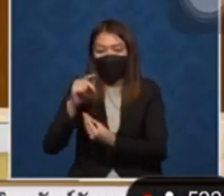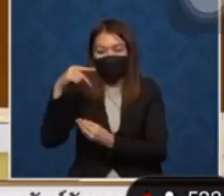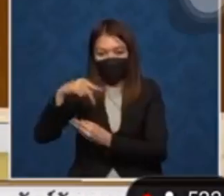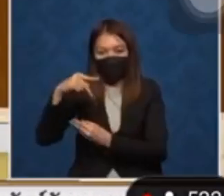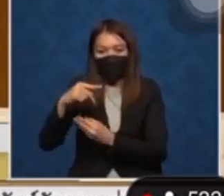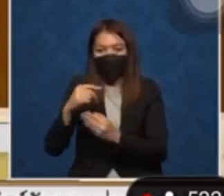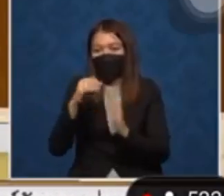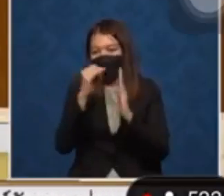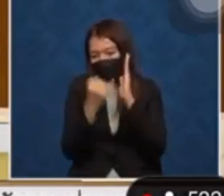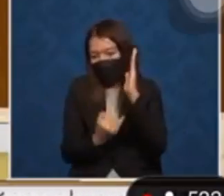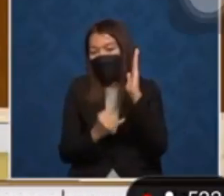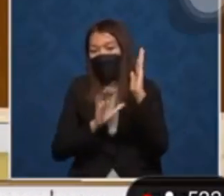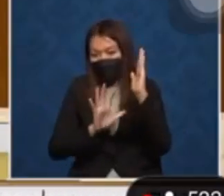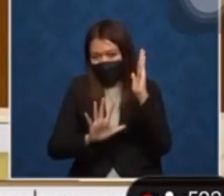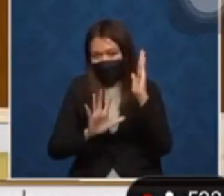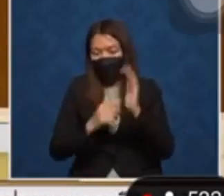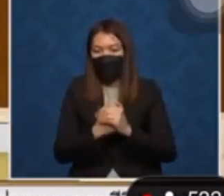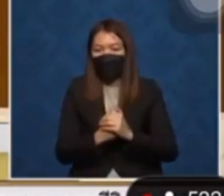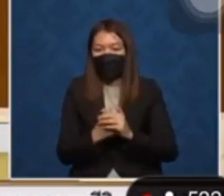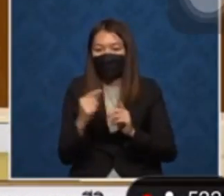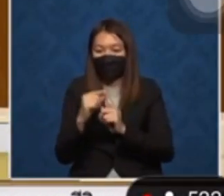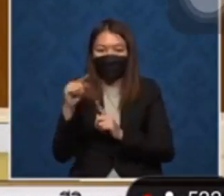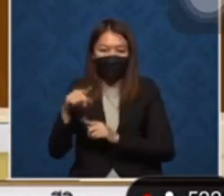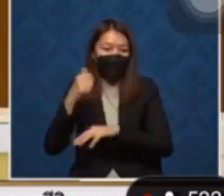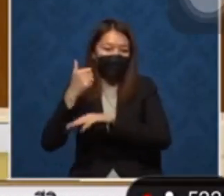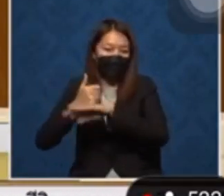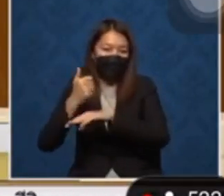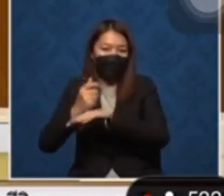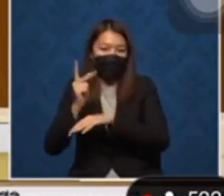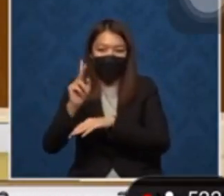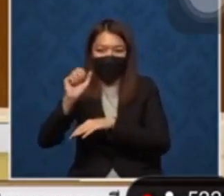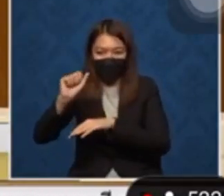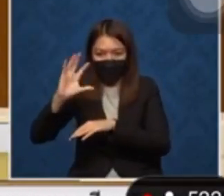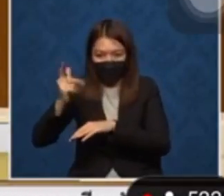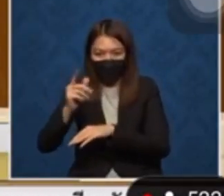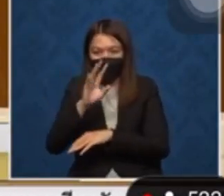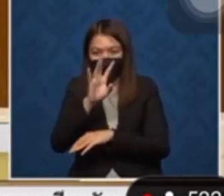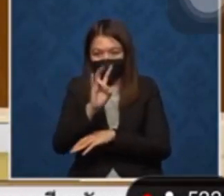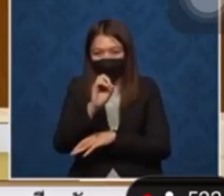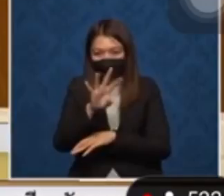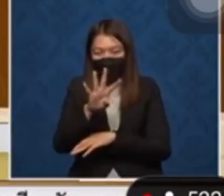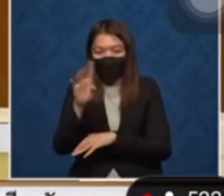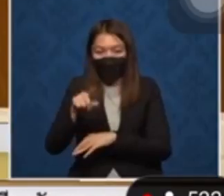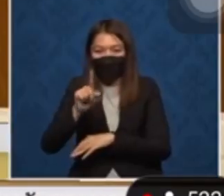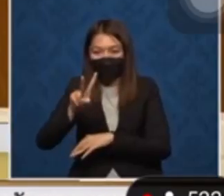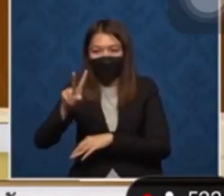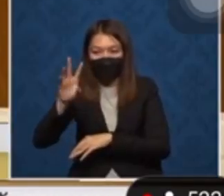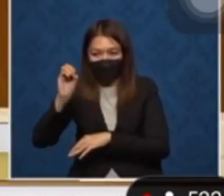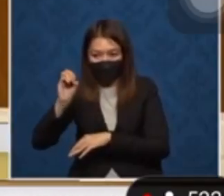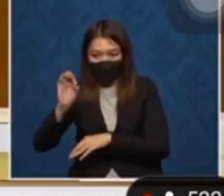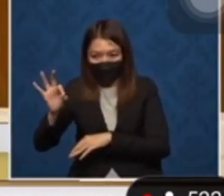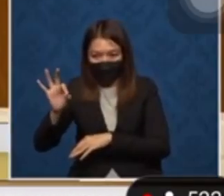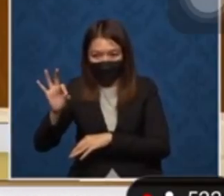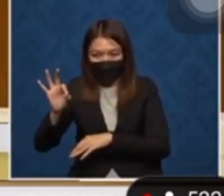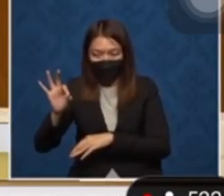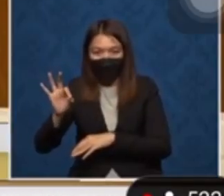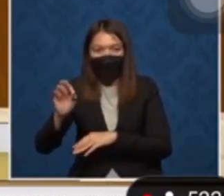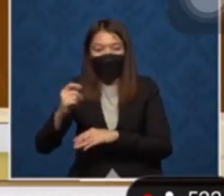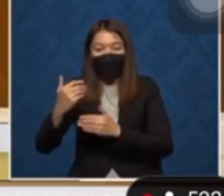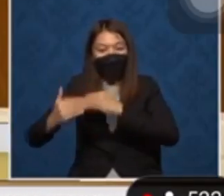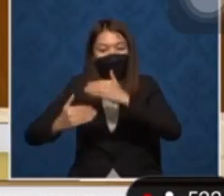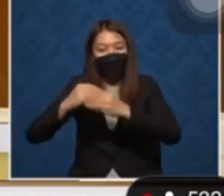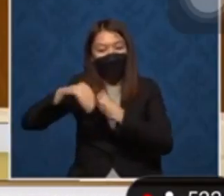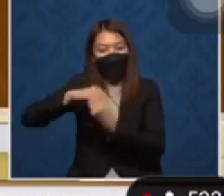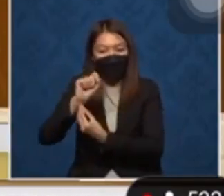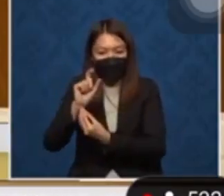ดและคำสั่งหัวหน้าคสช.ที่ 74/2559 เพิ่มพื้นที่เขตพัฒนาเศรษฐกิจพิเศษ